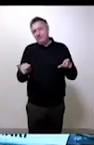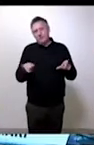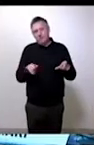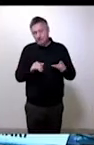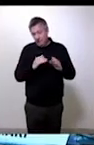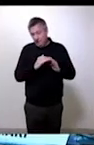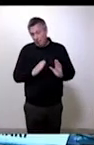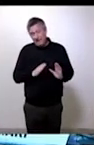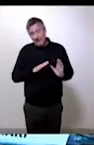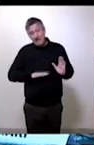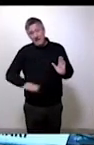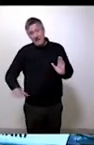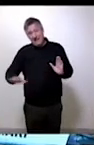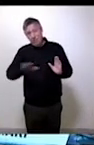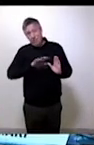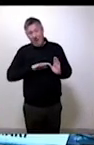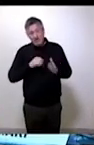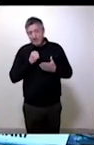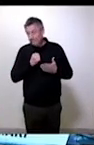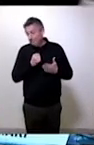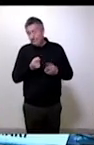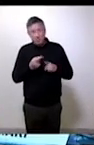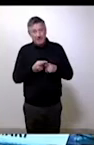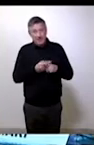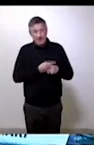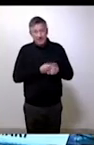foncier a été dilapidé,